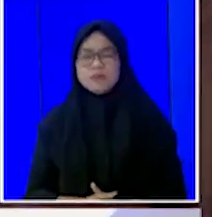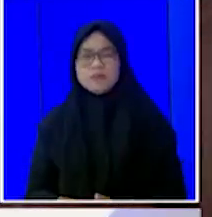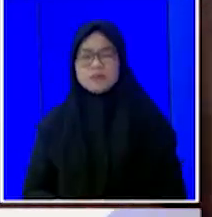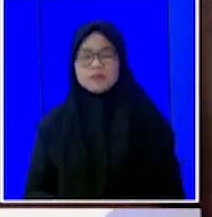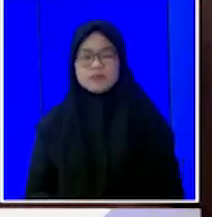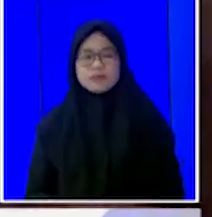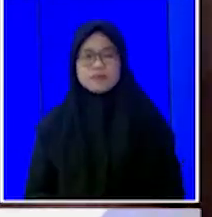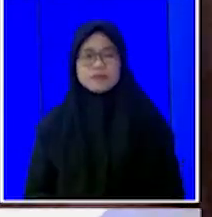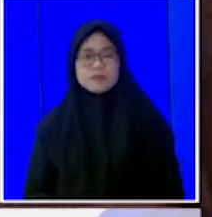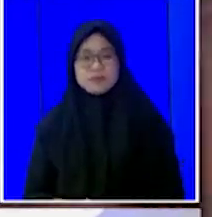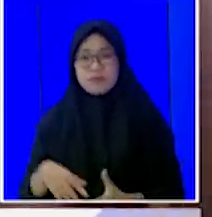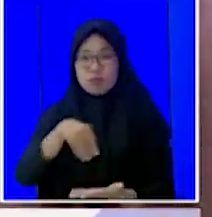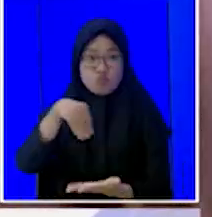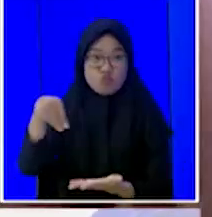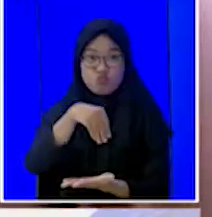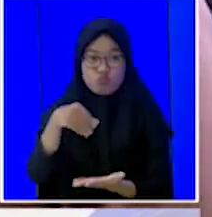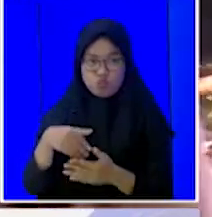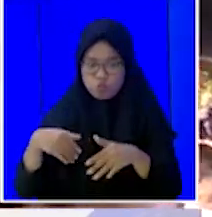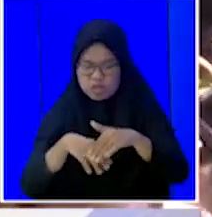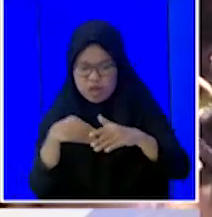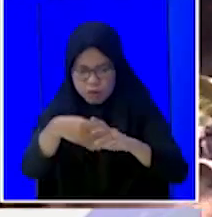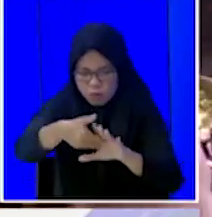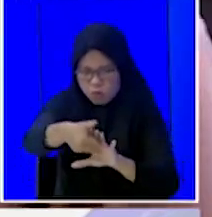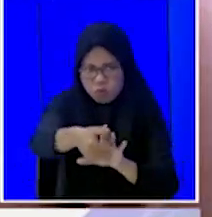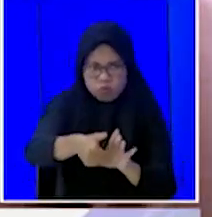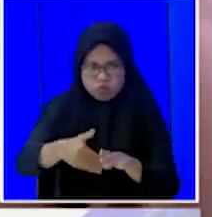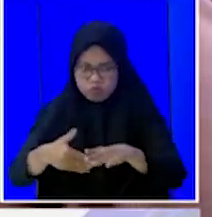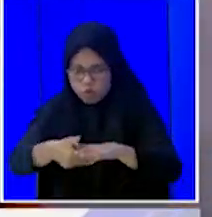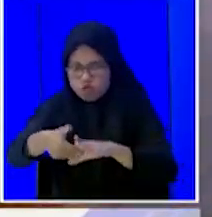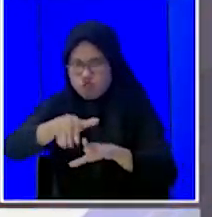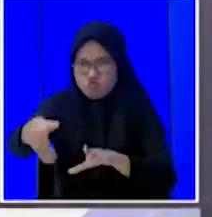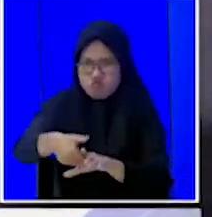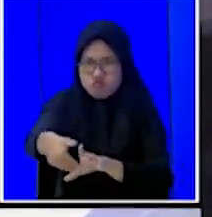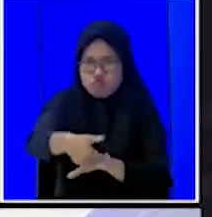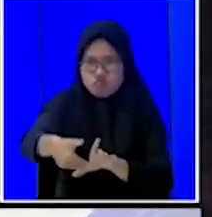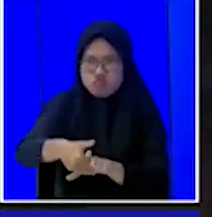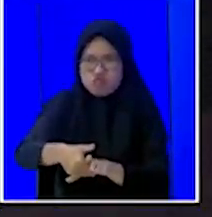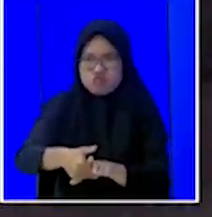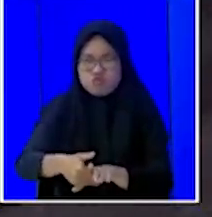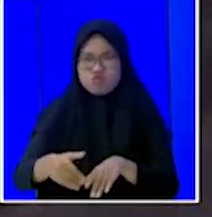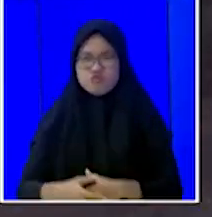sampai ke dalam. Lalu ini kita langsung masukin ke dalam smoker.